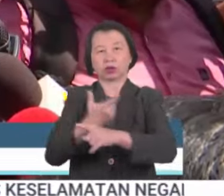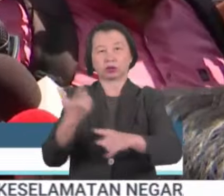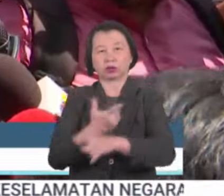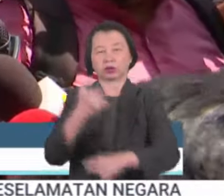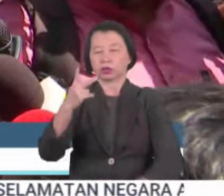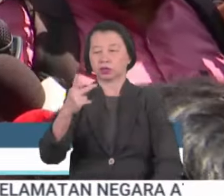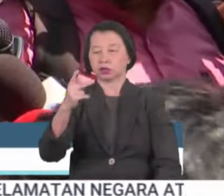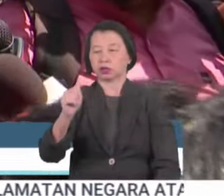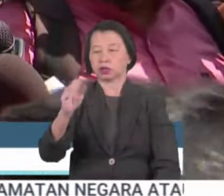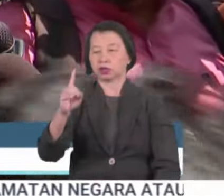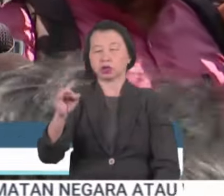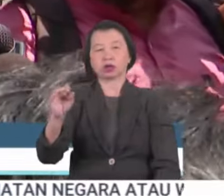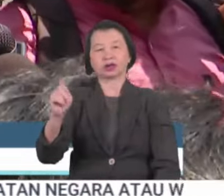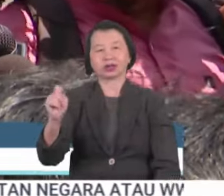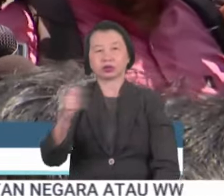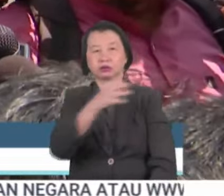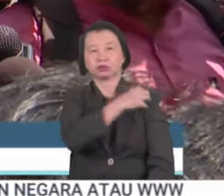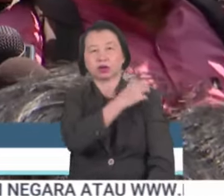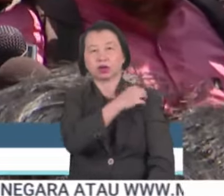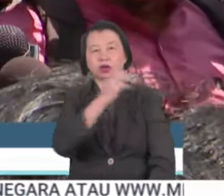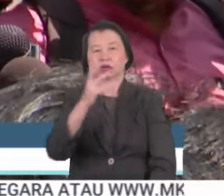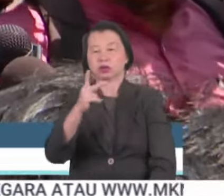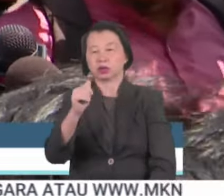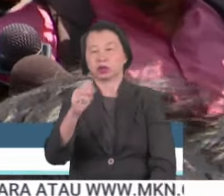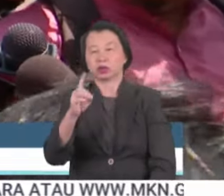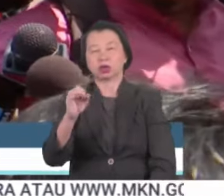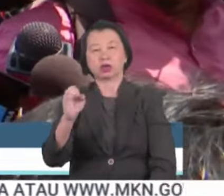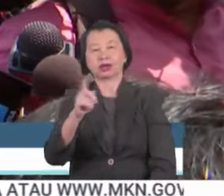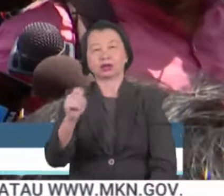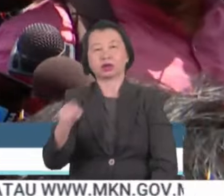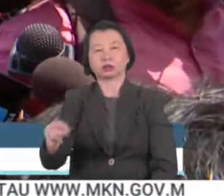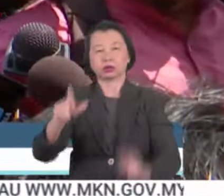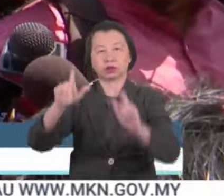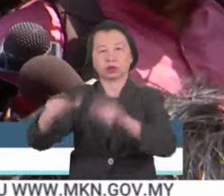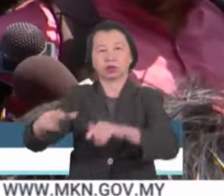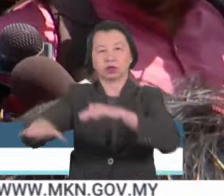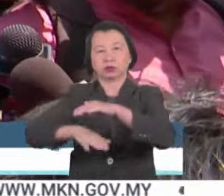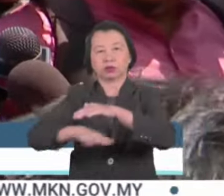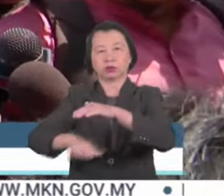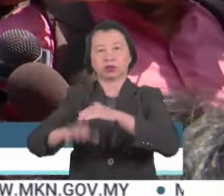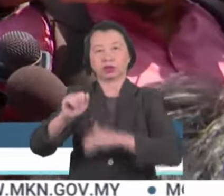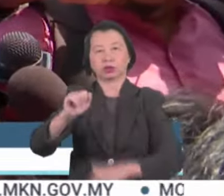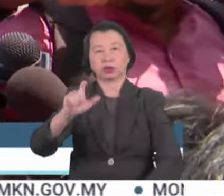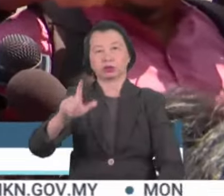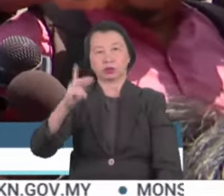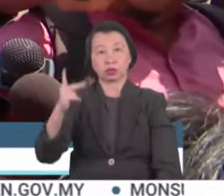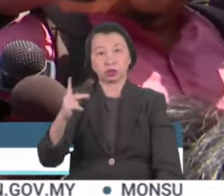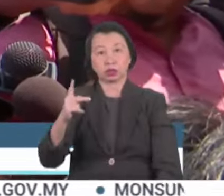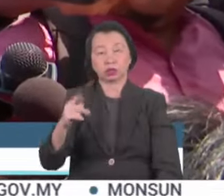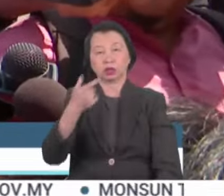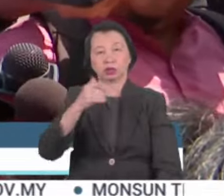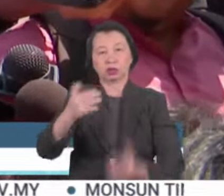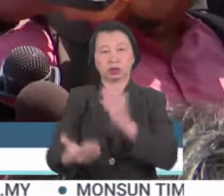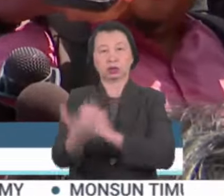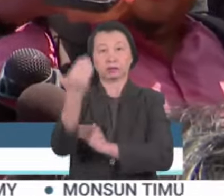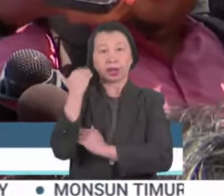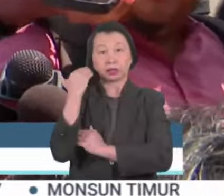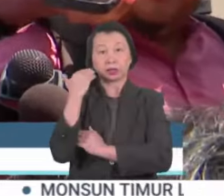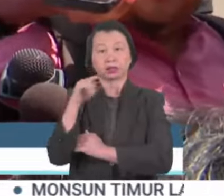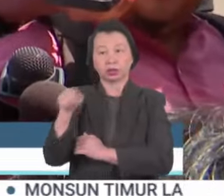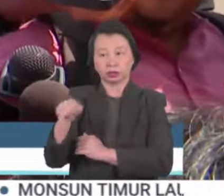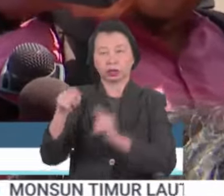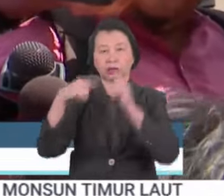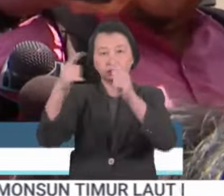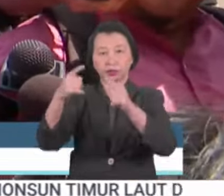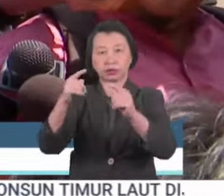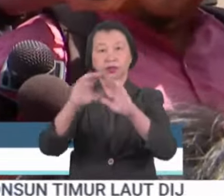kadet, pegawai-pegawai kadet, dan pegawai kadet ini diletakkan pula di bawah ALK ya. Di sebelah pagi mereka